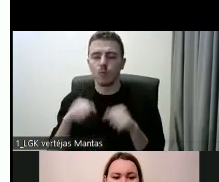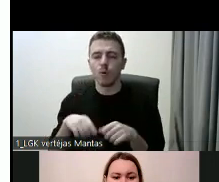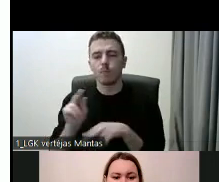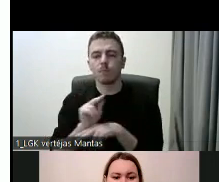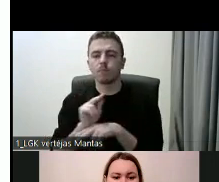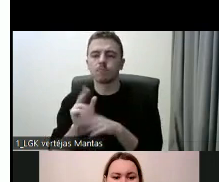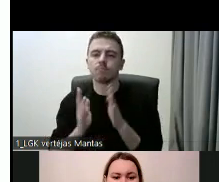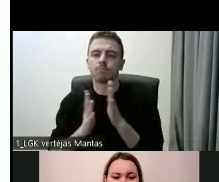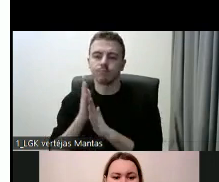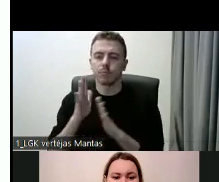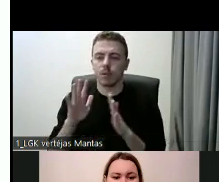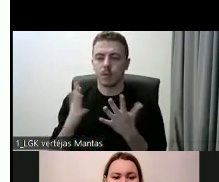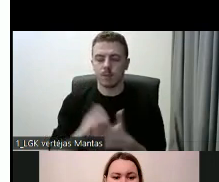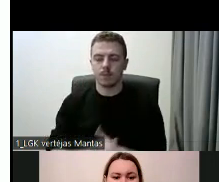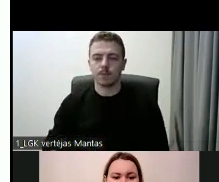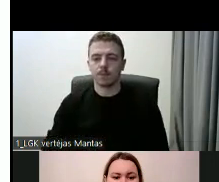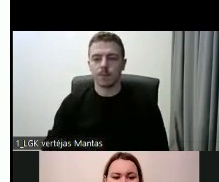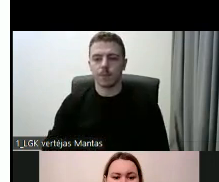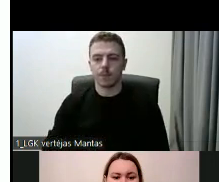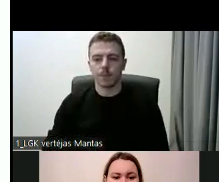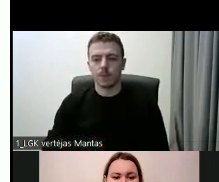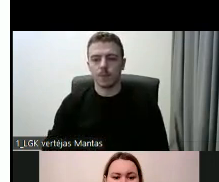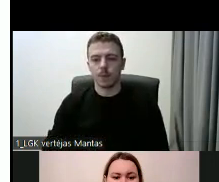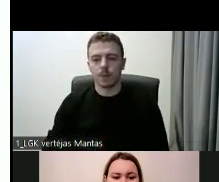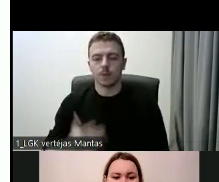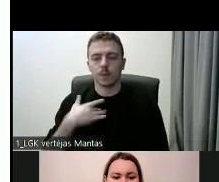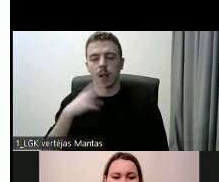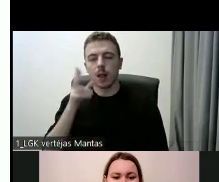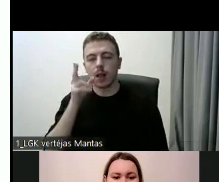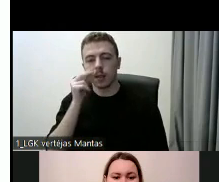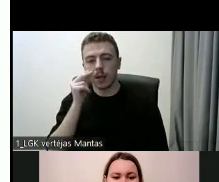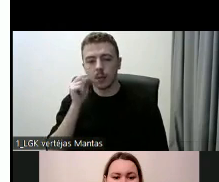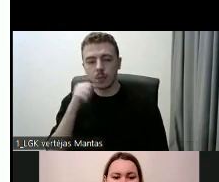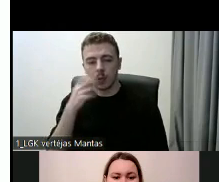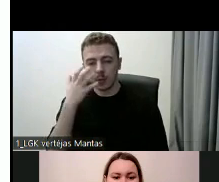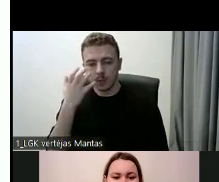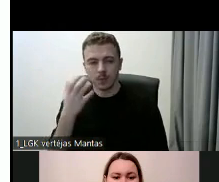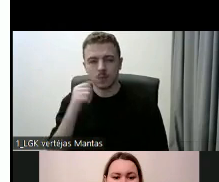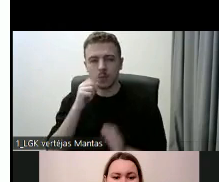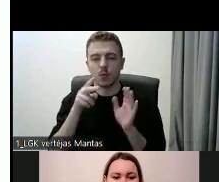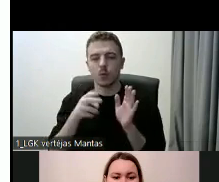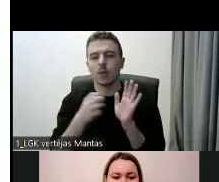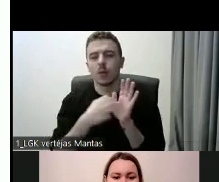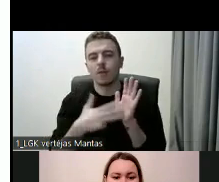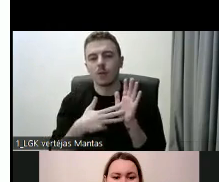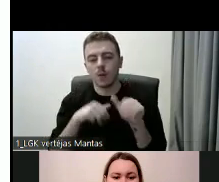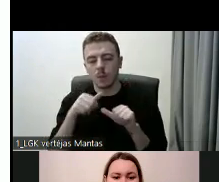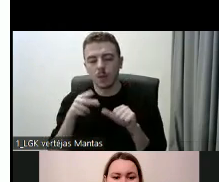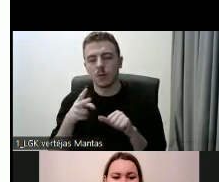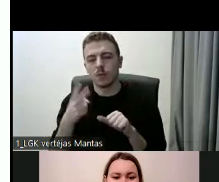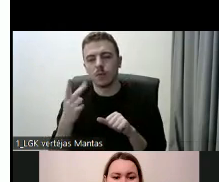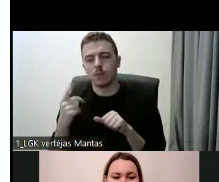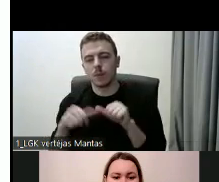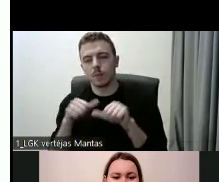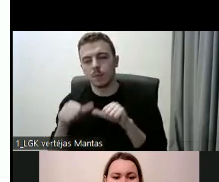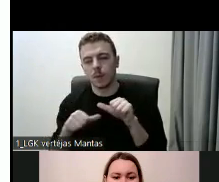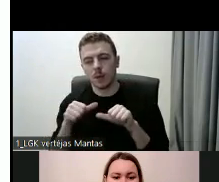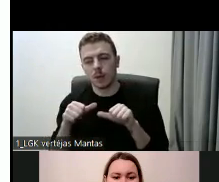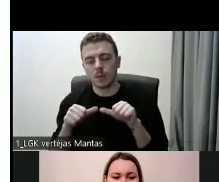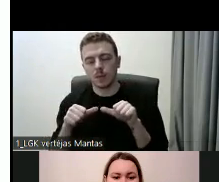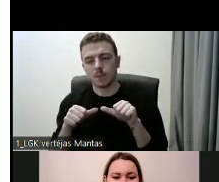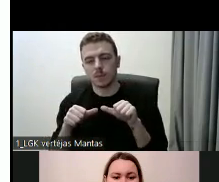ir pagerinti. Galbūt pastebėjote datas tarp 19 ir 21 metų.